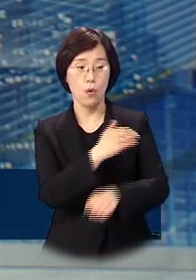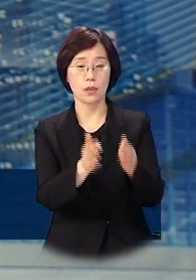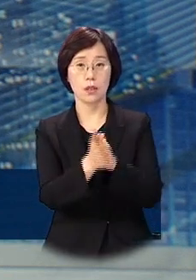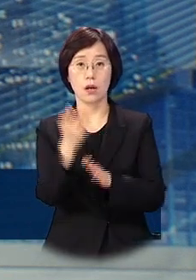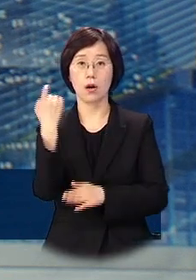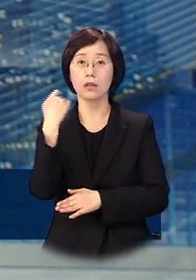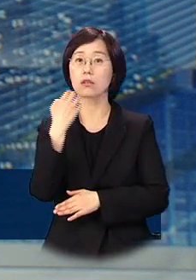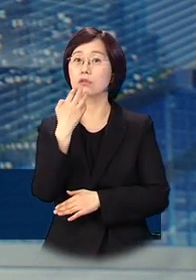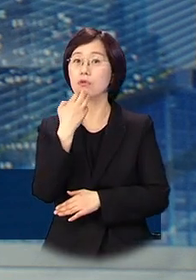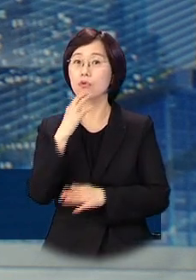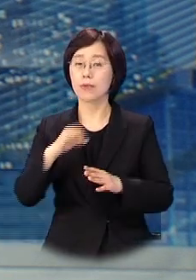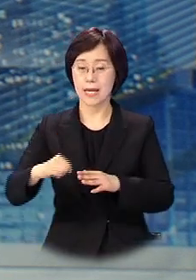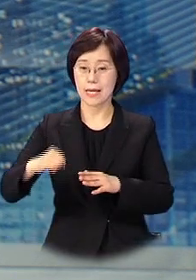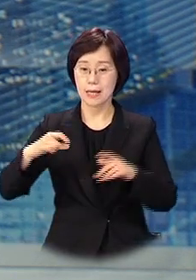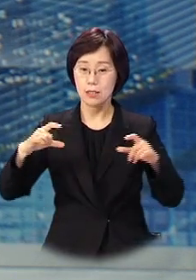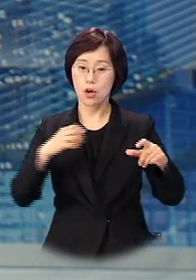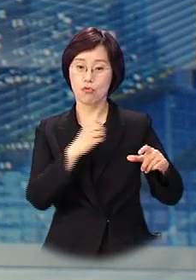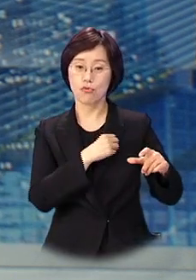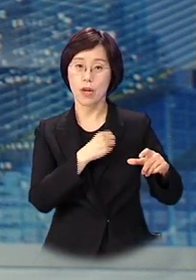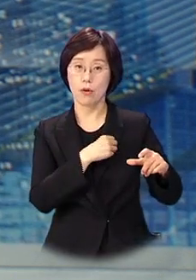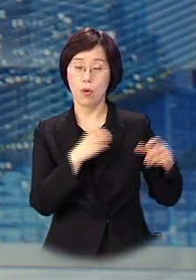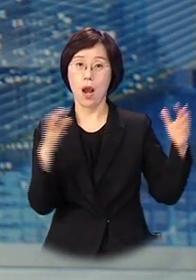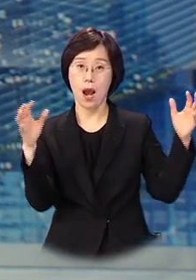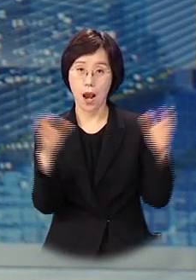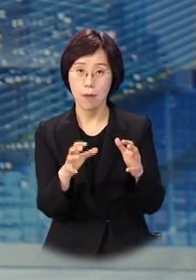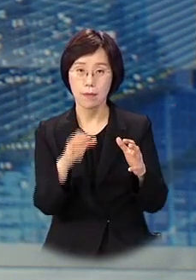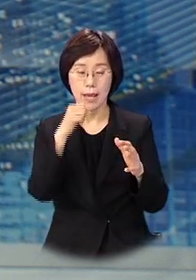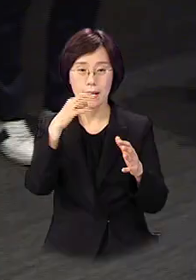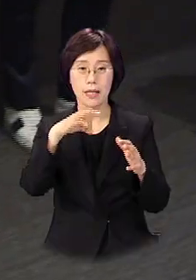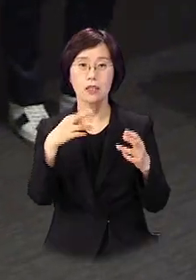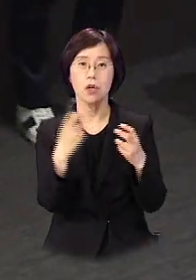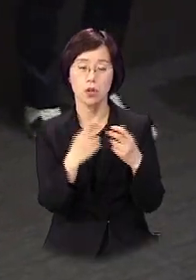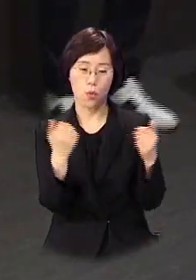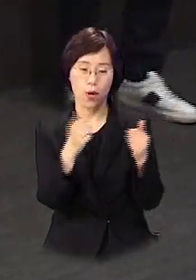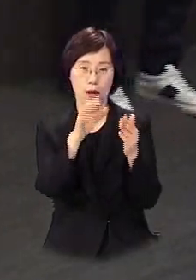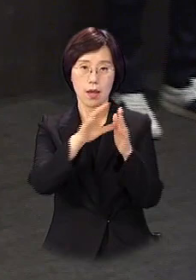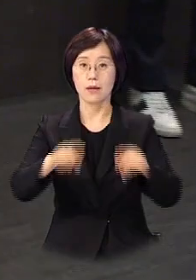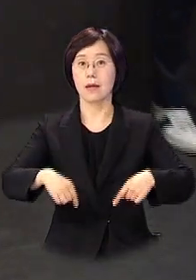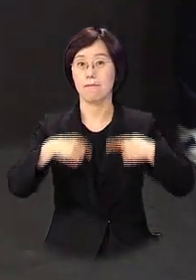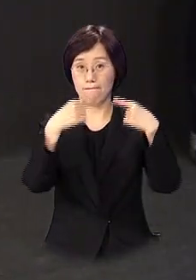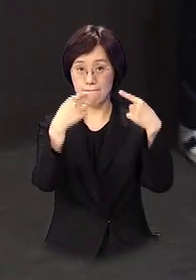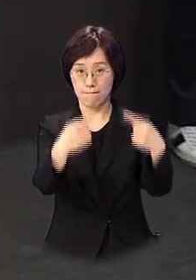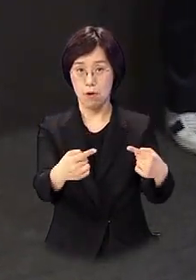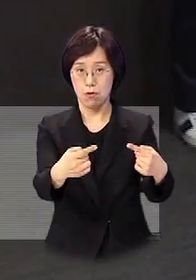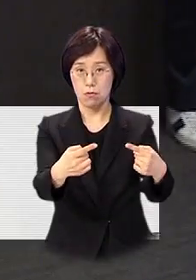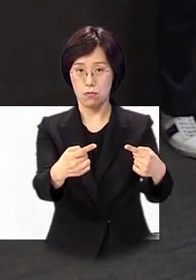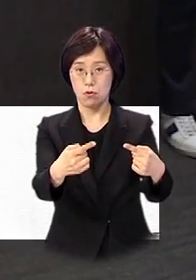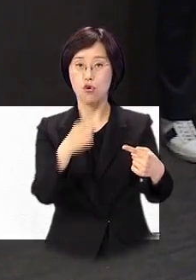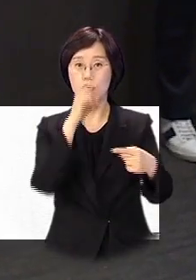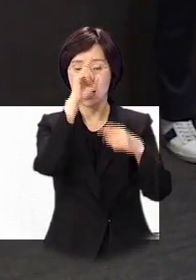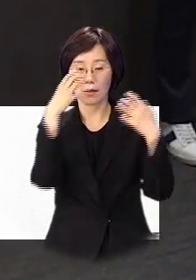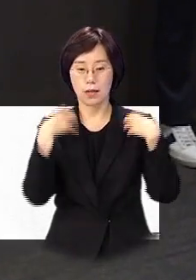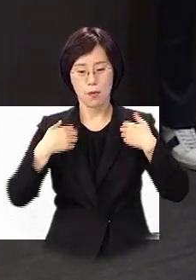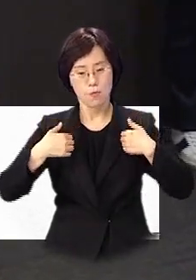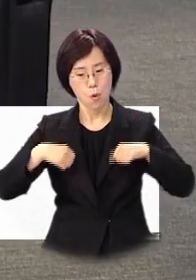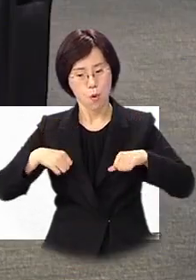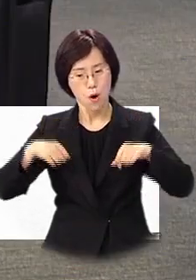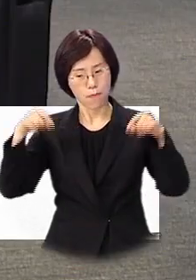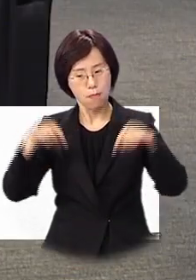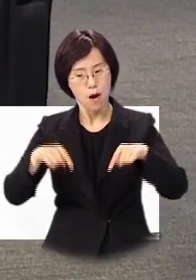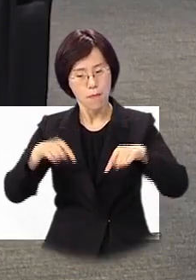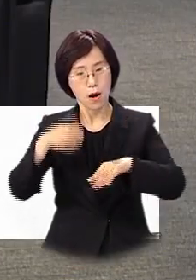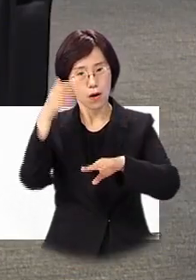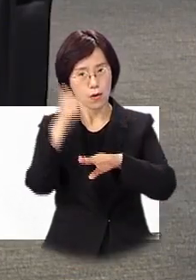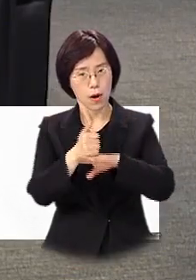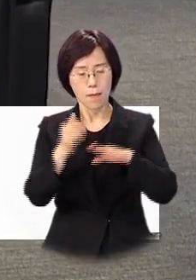어제 서울에서 국민의힘 지역 국회의원과 함께하는 예산정책협의회에 참석했는데요. 이후 중앙당의 불출마 의사를